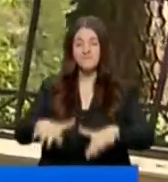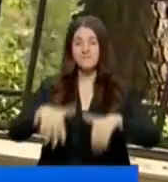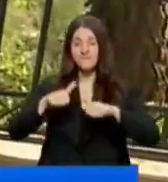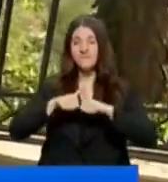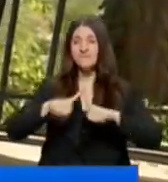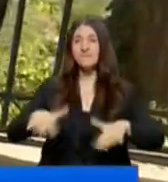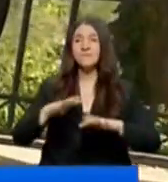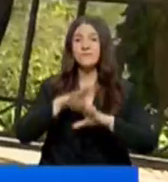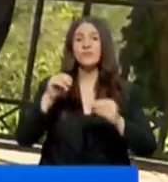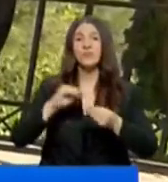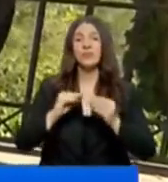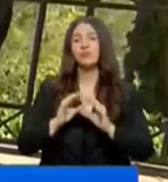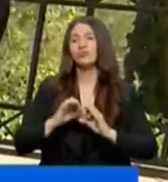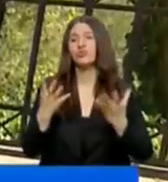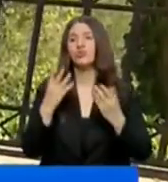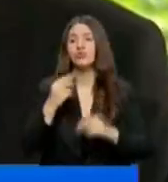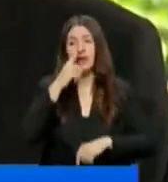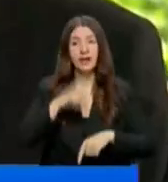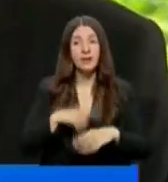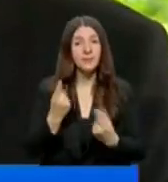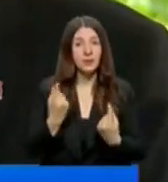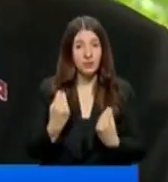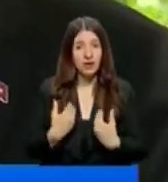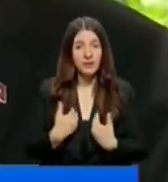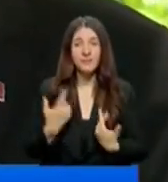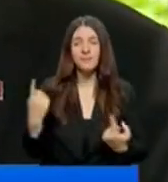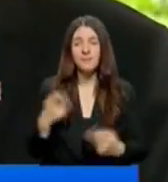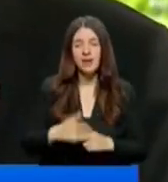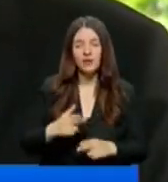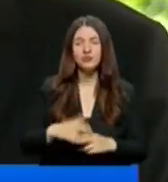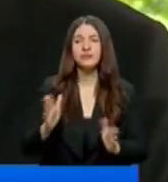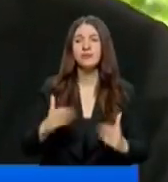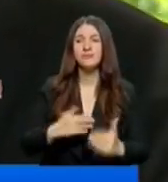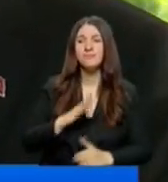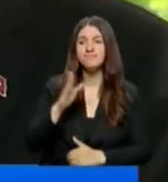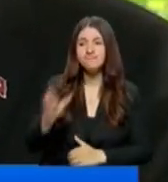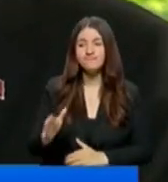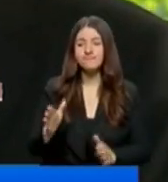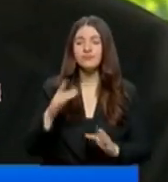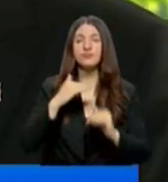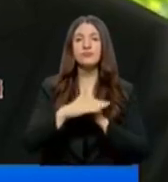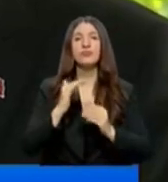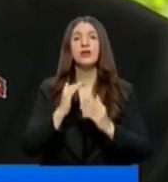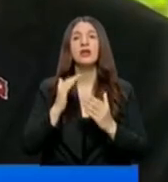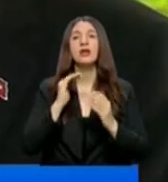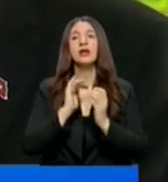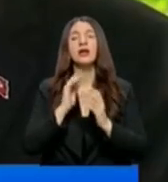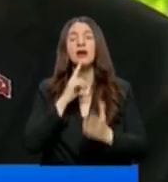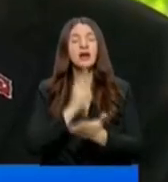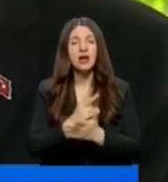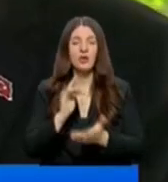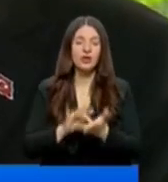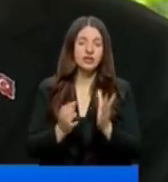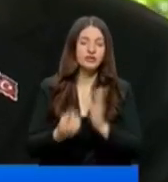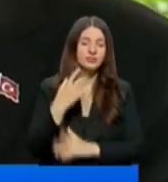parlamenter sistemle bütün bu sorunların çözüleceğine inanan birisi olarak bir an önce sandığa gidilmeli. Milletin takdiri